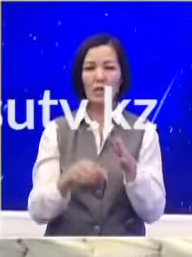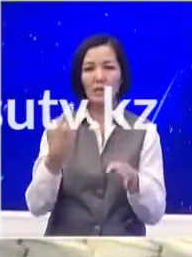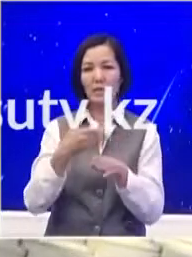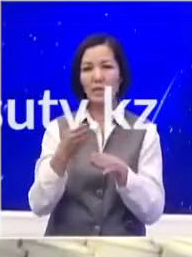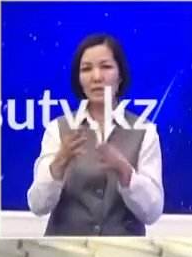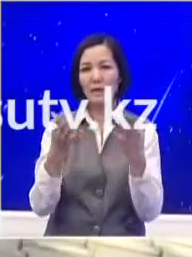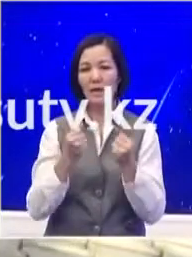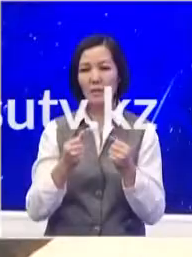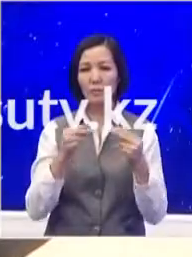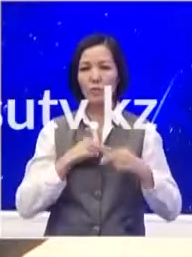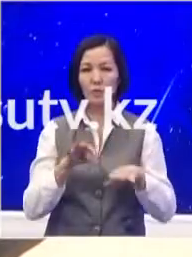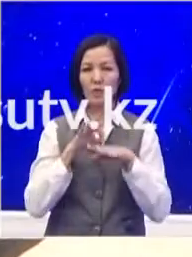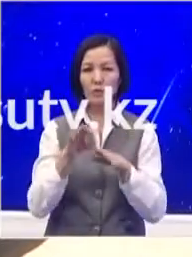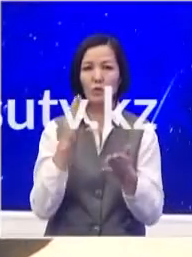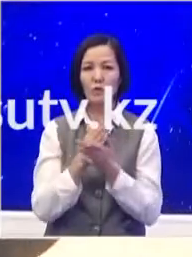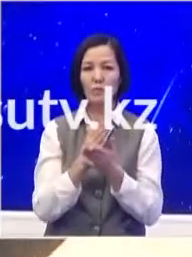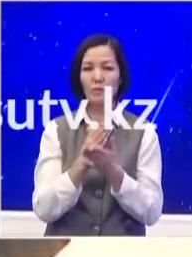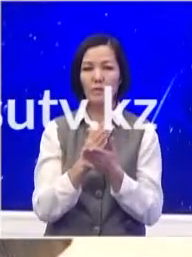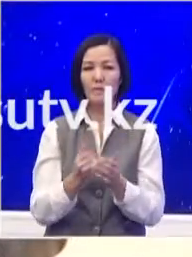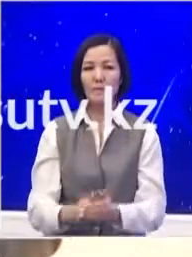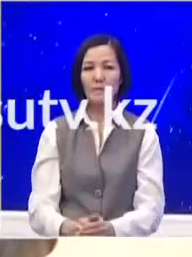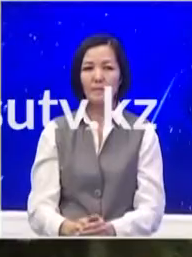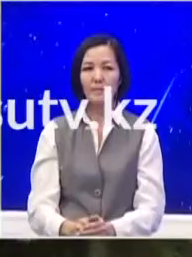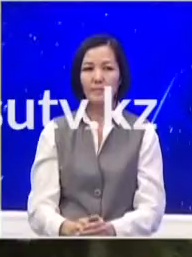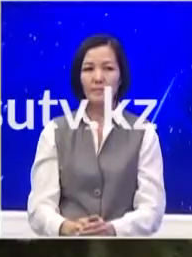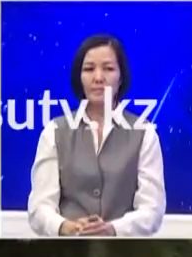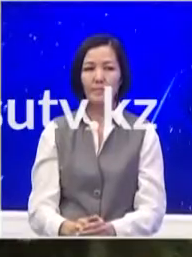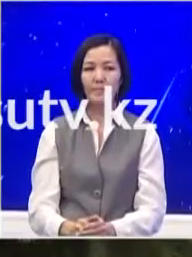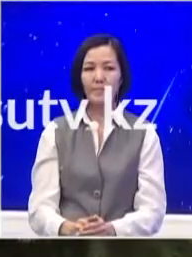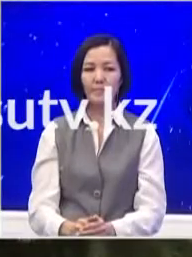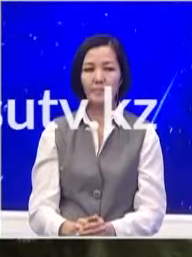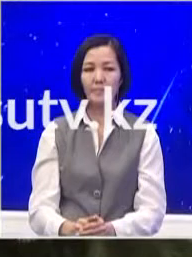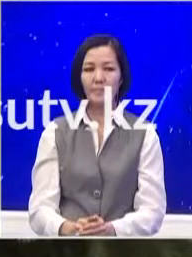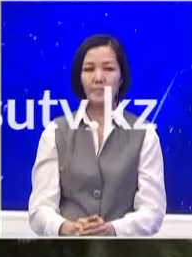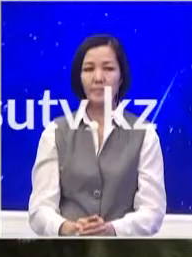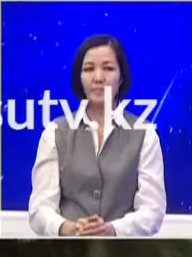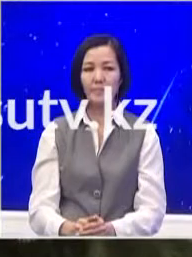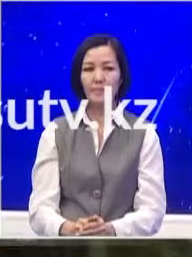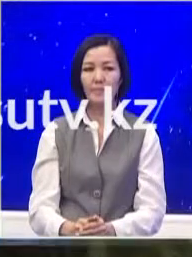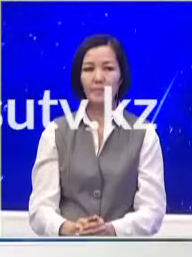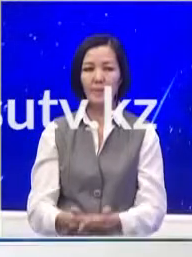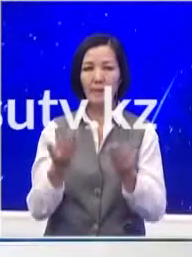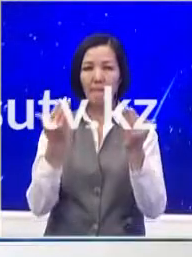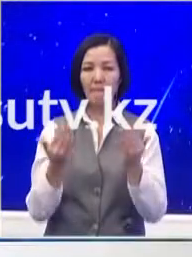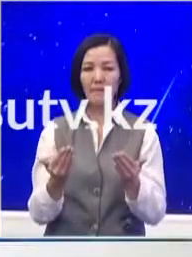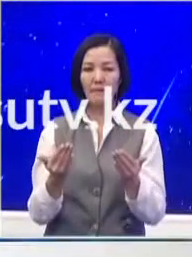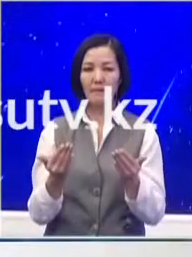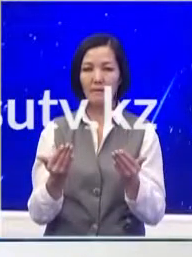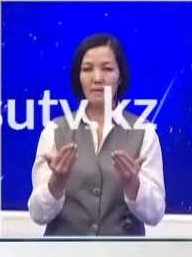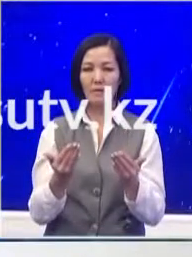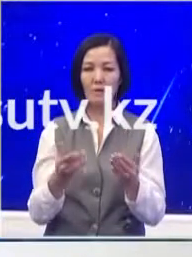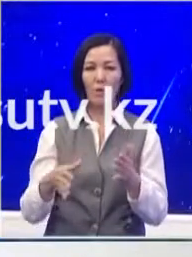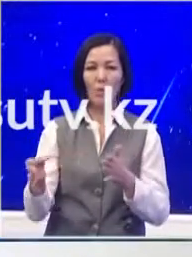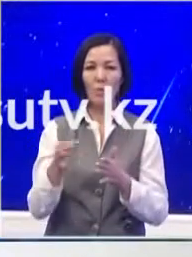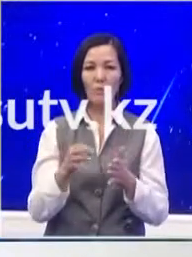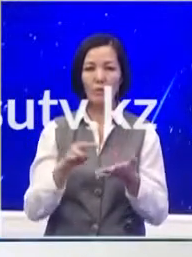дала жұмыстарын жүргізіп жатыр. Одан бөлек. Мемлекет қолдауы жағынан келетін болсақ, биыл